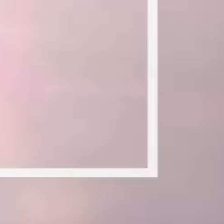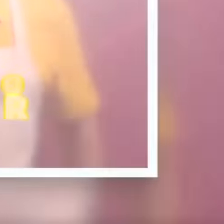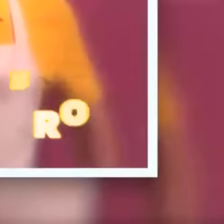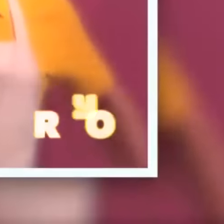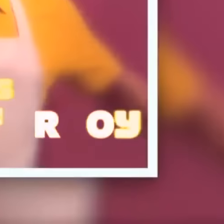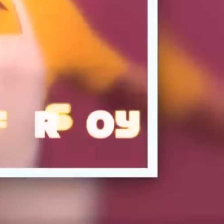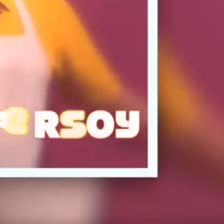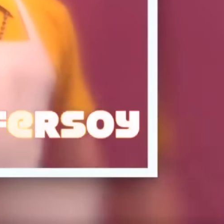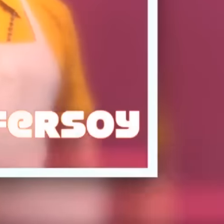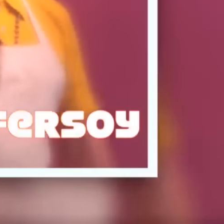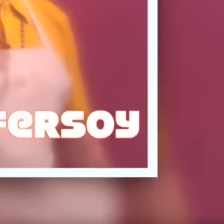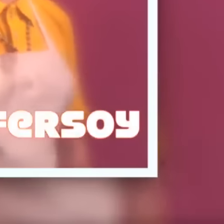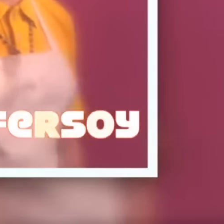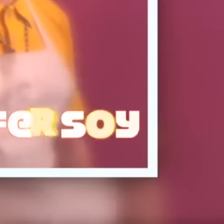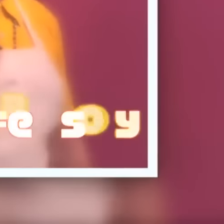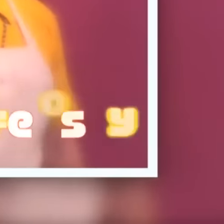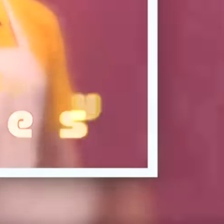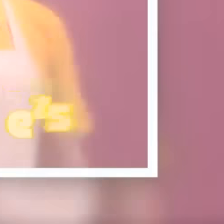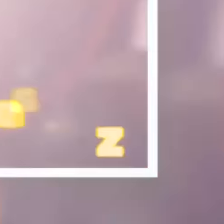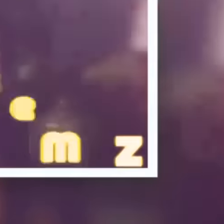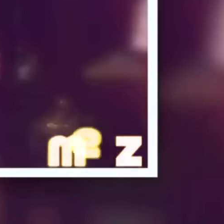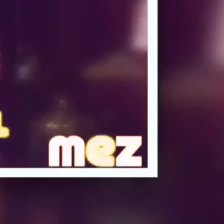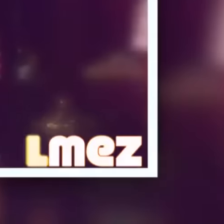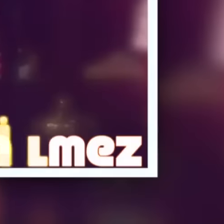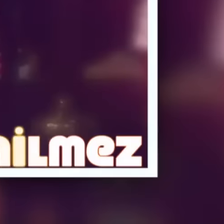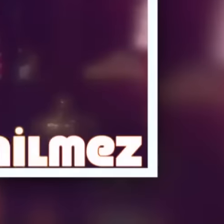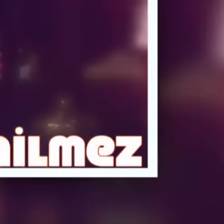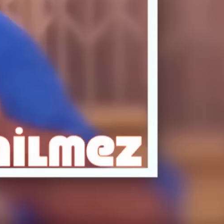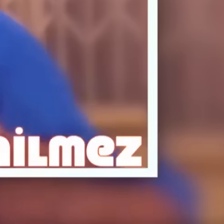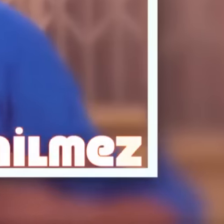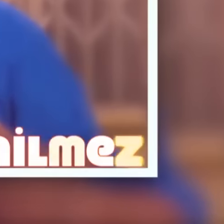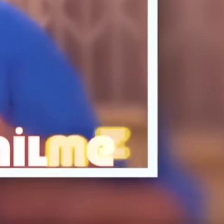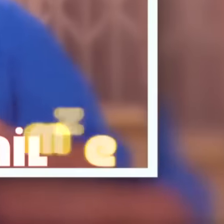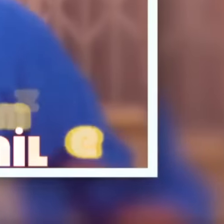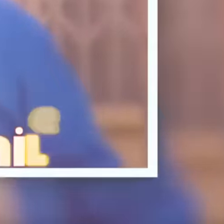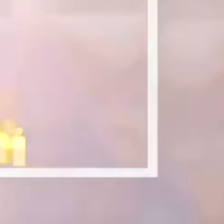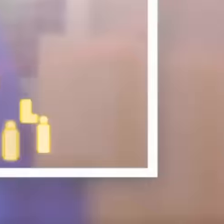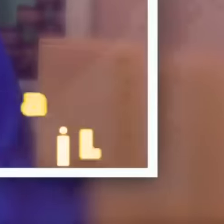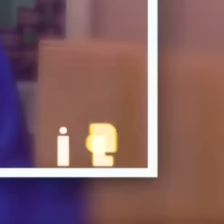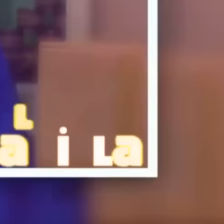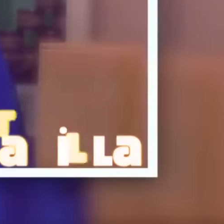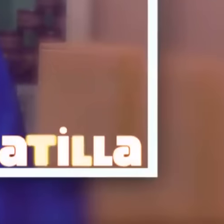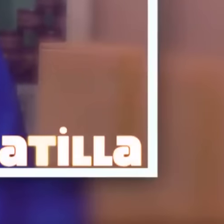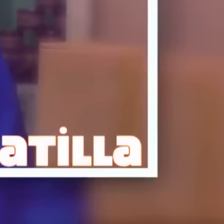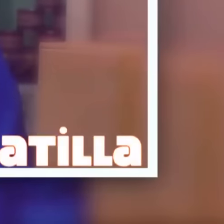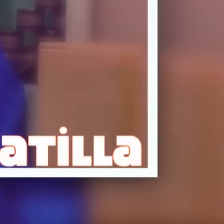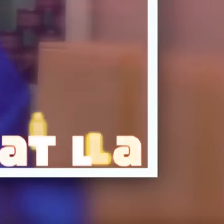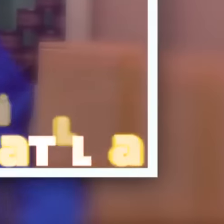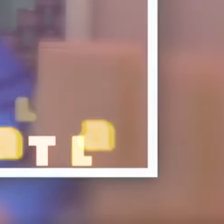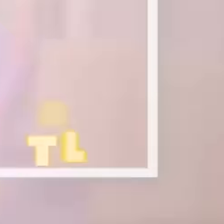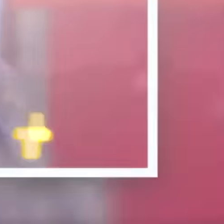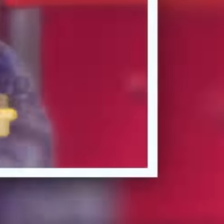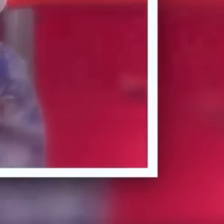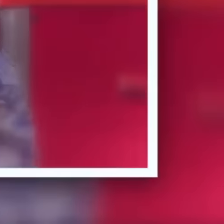Bakkal Mehmet Ayberk Atila, Fato Ana Suzan Kardeş, Kahveci Mesut Necmi Yapıcı, Bekçi Bekir Hacı Ali